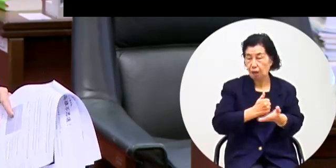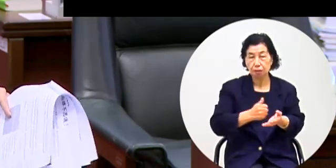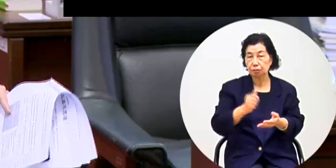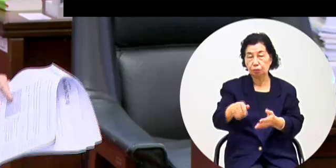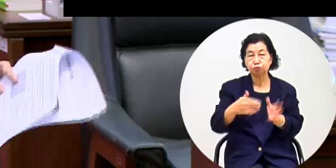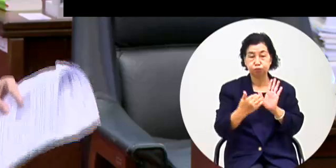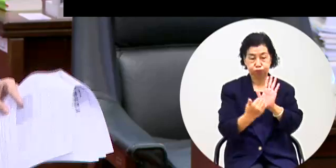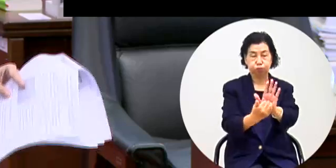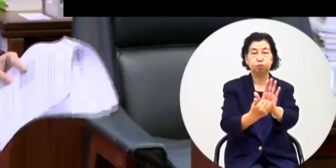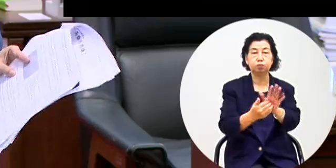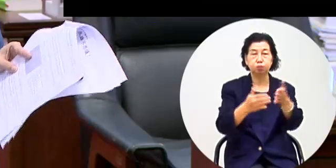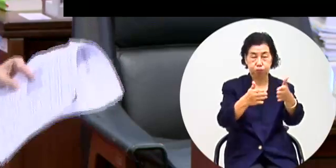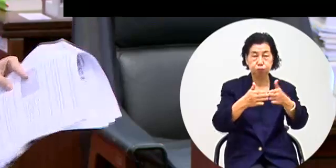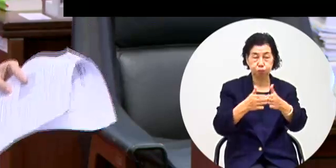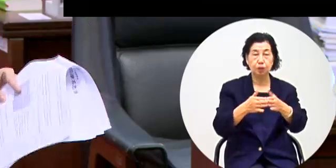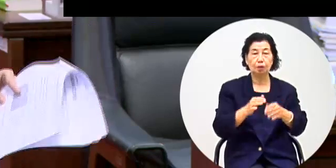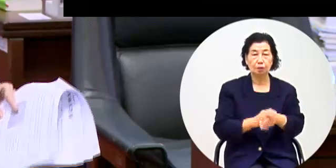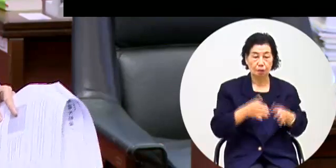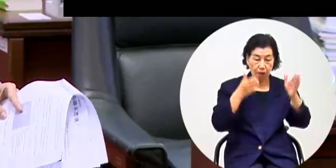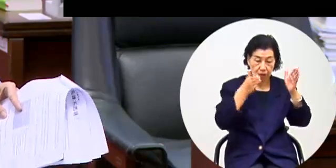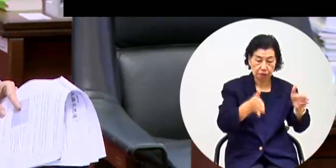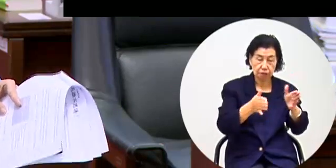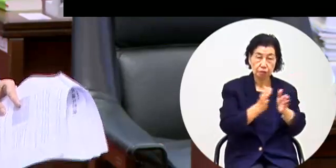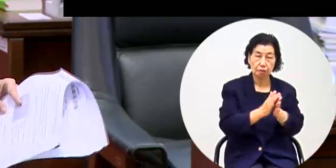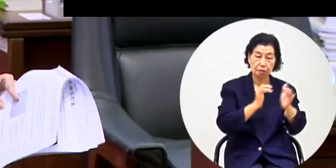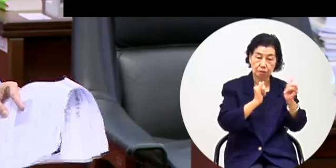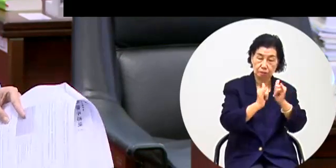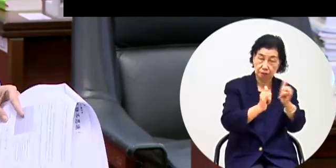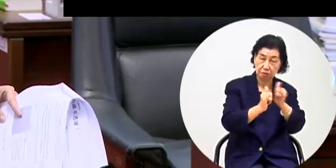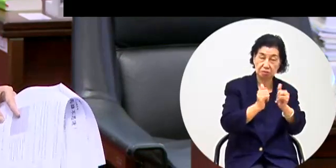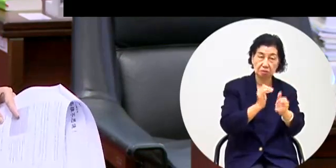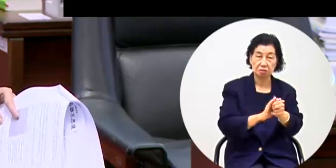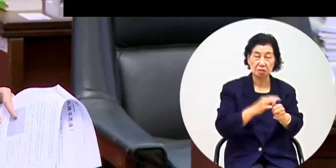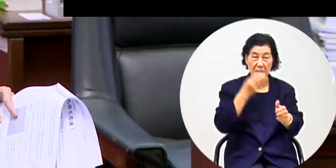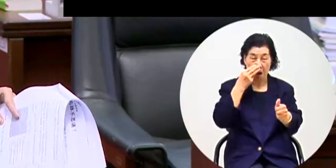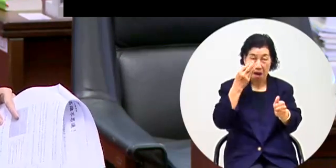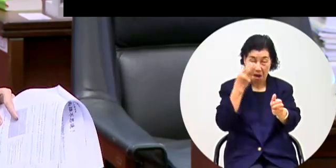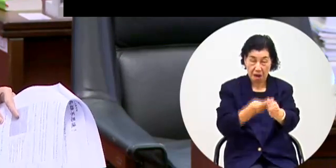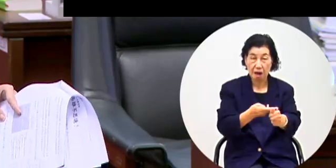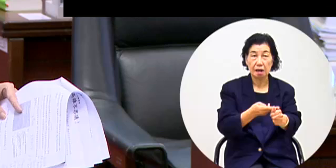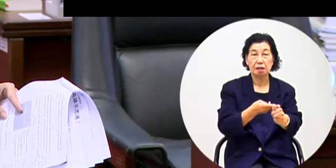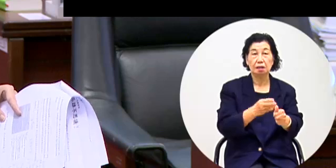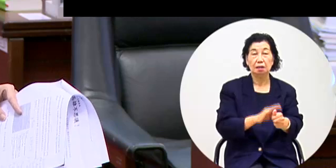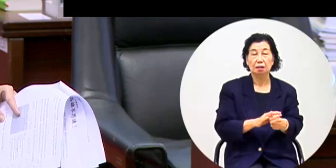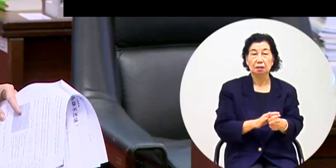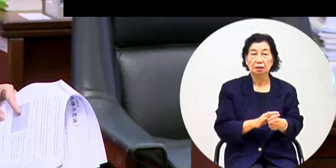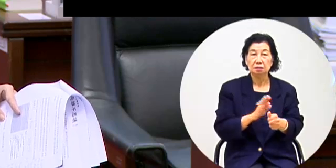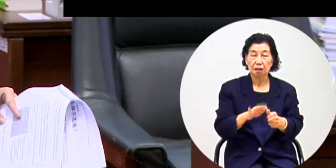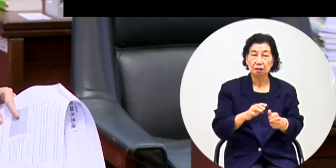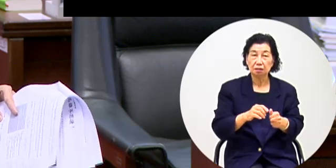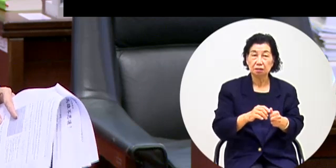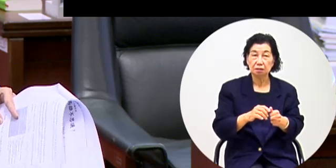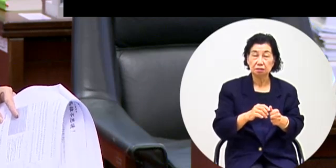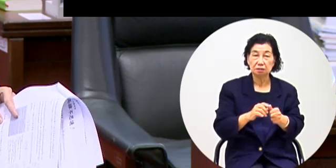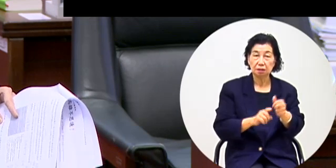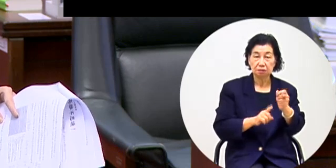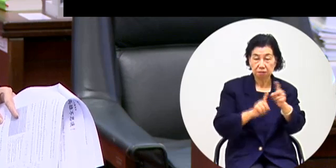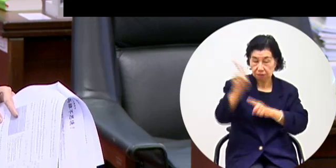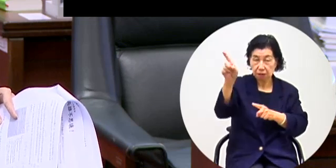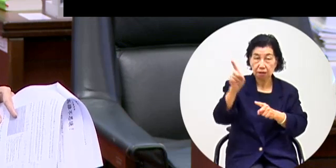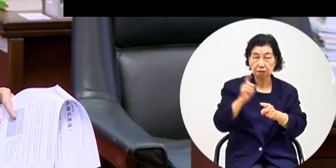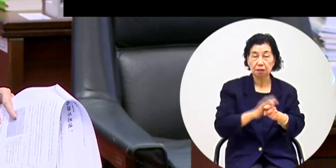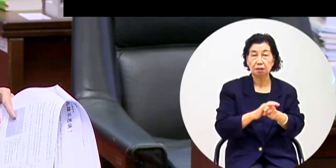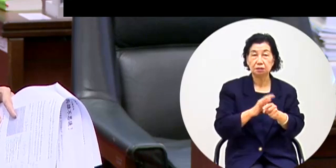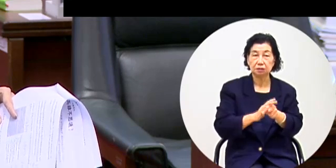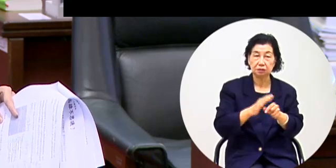是有残害，残害是远大于我们帮他服务的这个性质的话，我们就不要。我